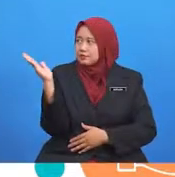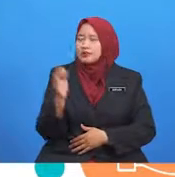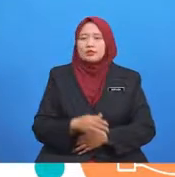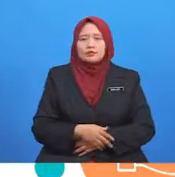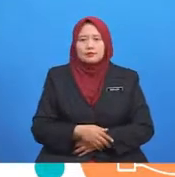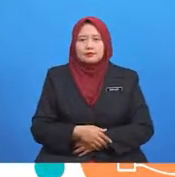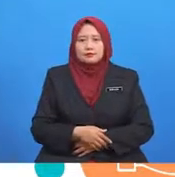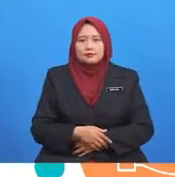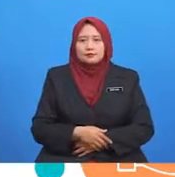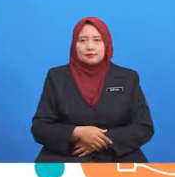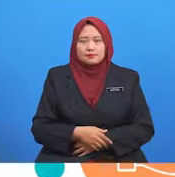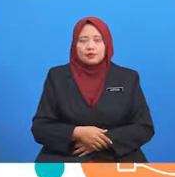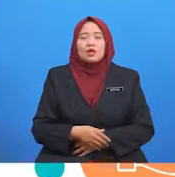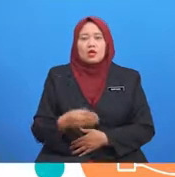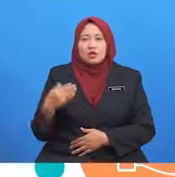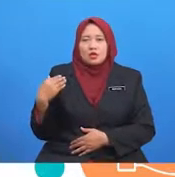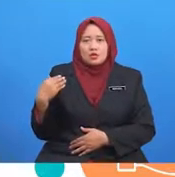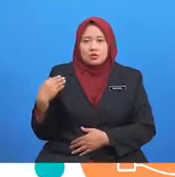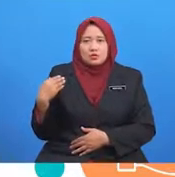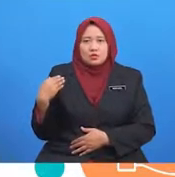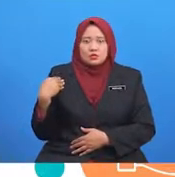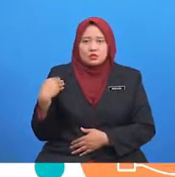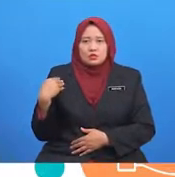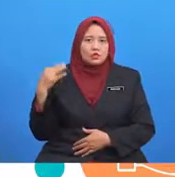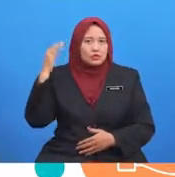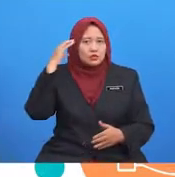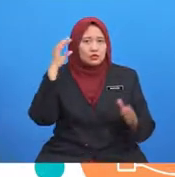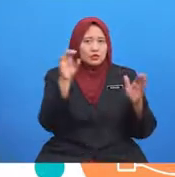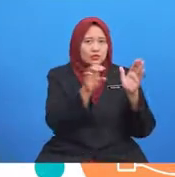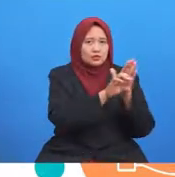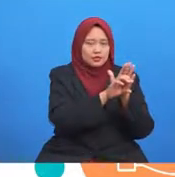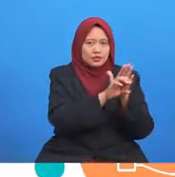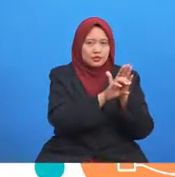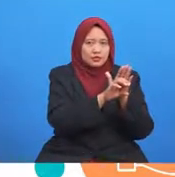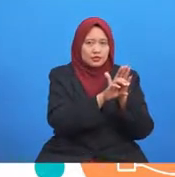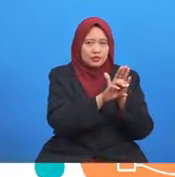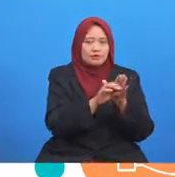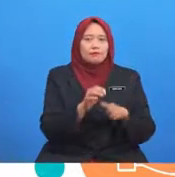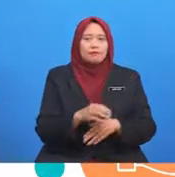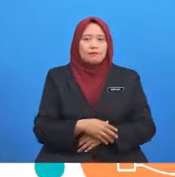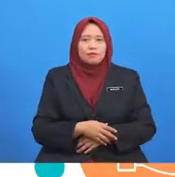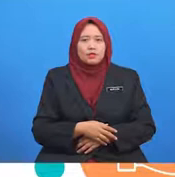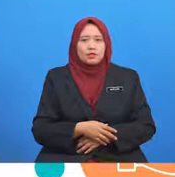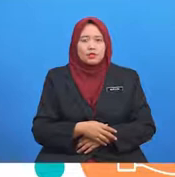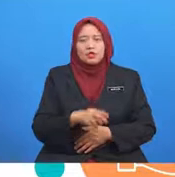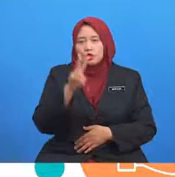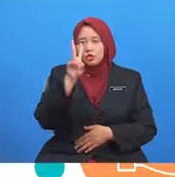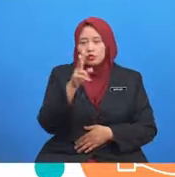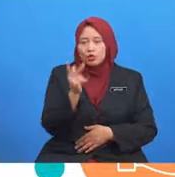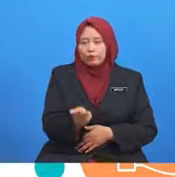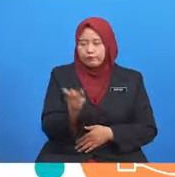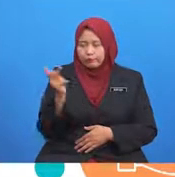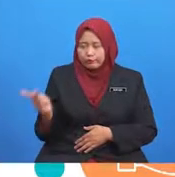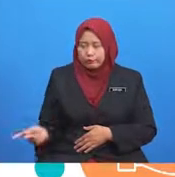jadual yang mengandungi gambar sekurang-kurangnya dua produk sedia